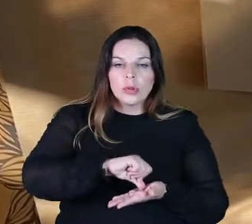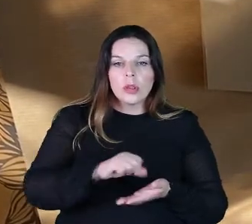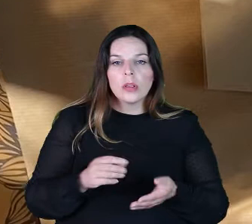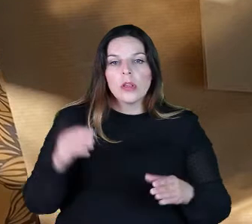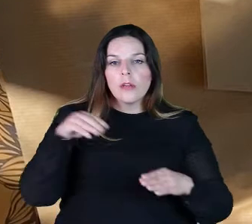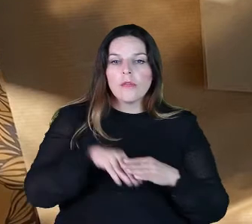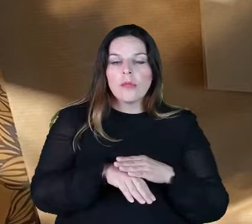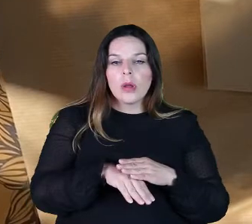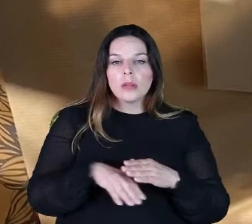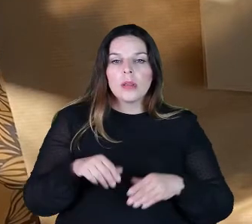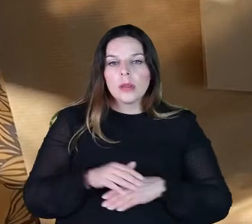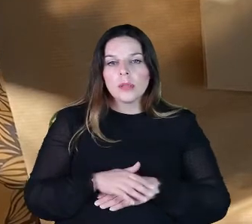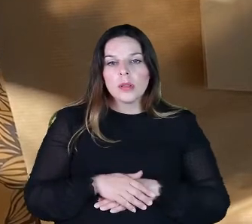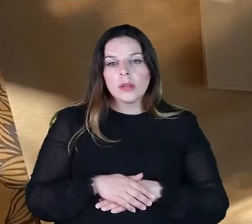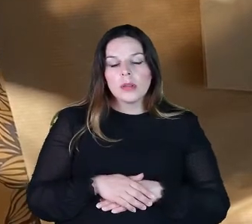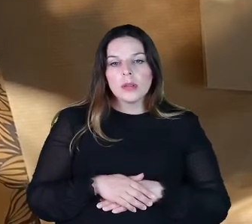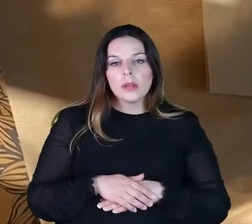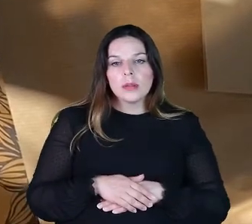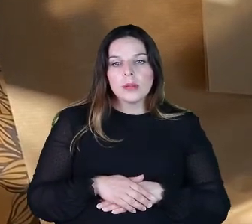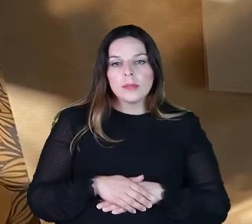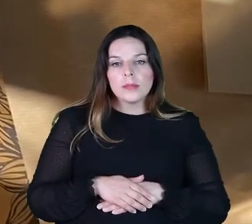znowu potrzebujemy troszeczkę takiej manualnej